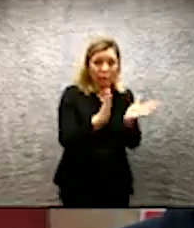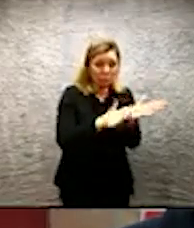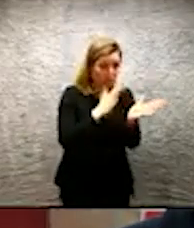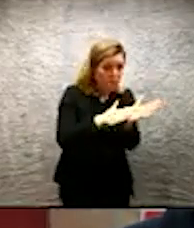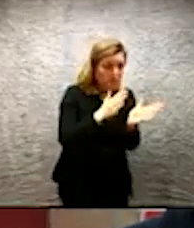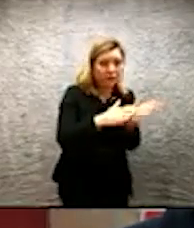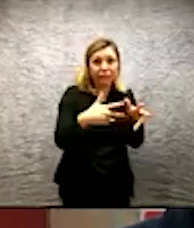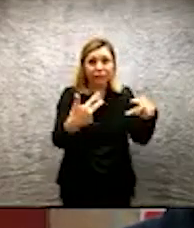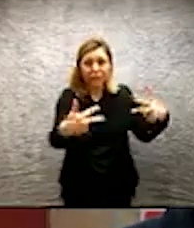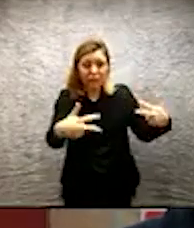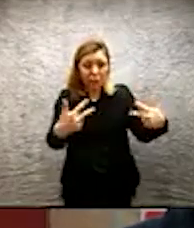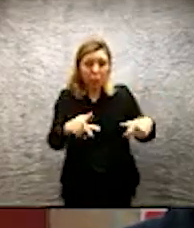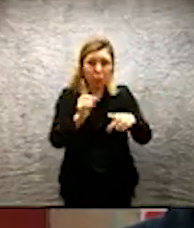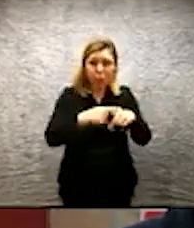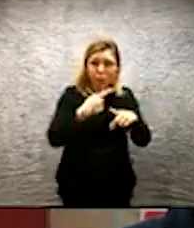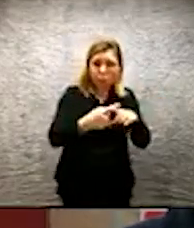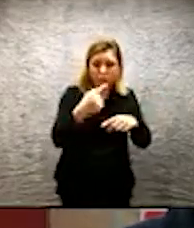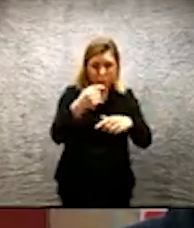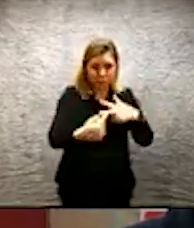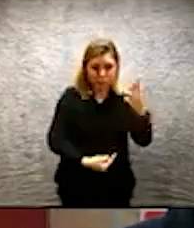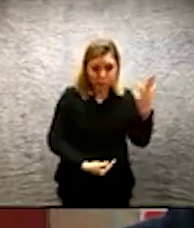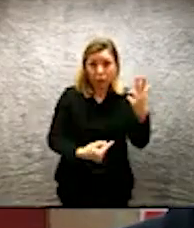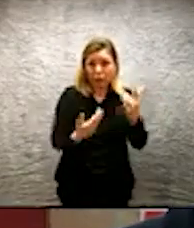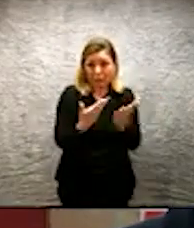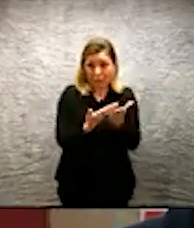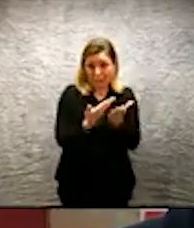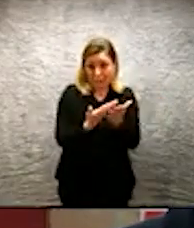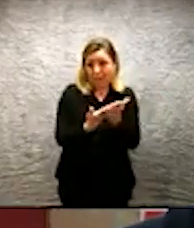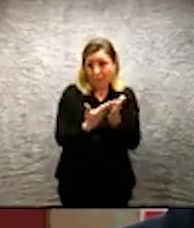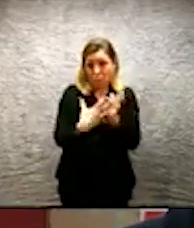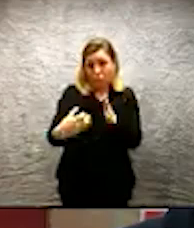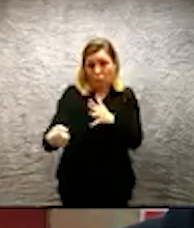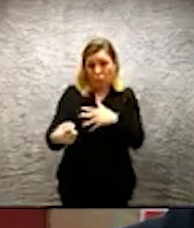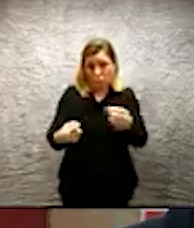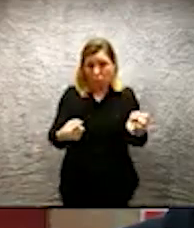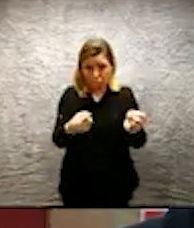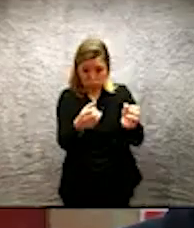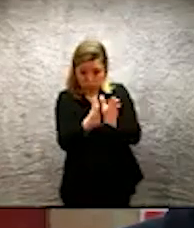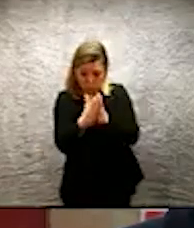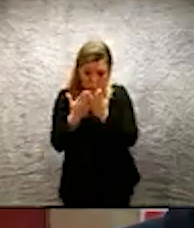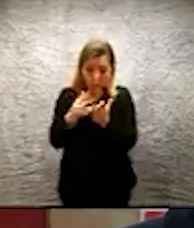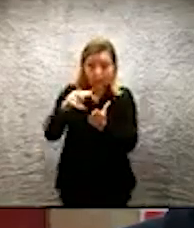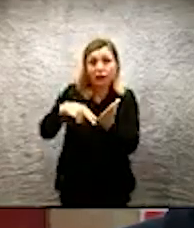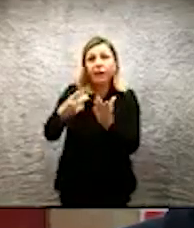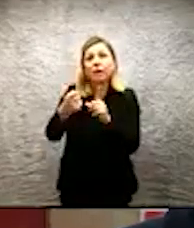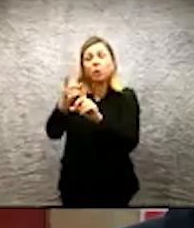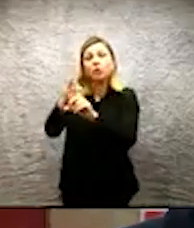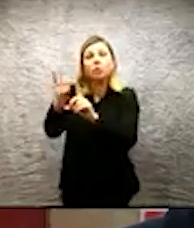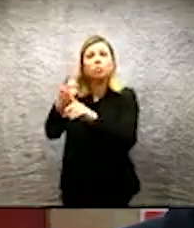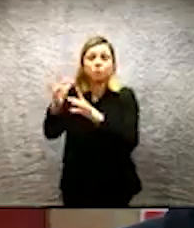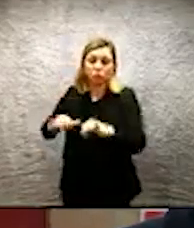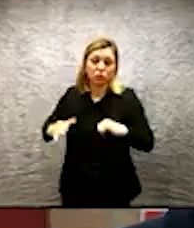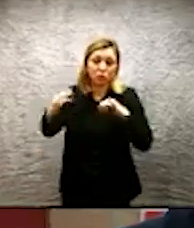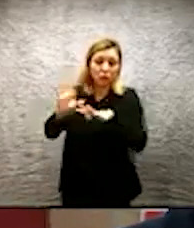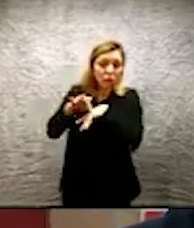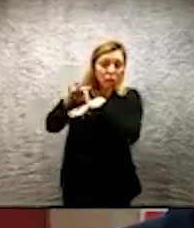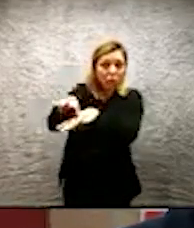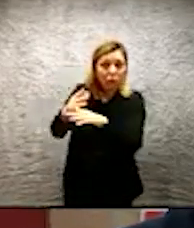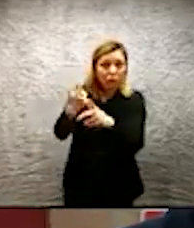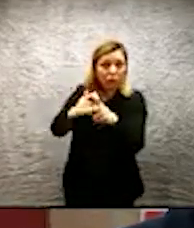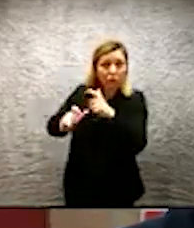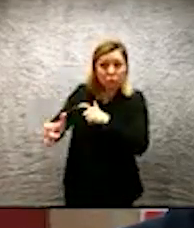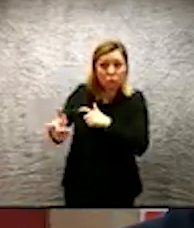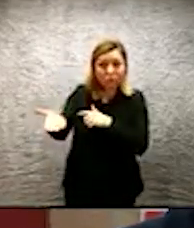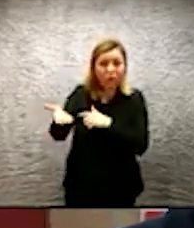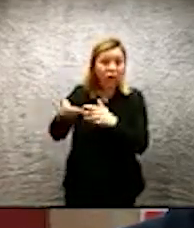vidéos, des films, et que ça peut être aussi des sources. Et c'est aussi l'objectif d'accompagner les jeunes vers des dispositifs dont ils